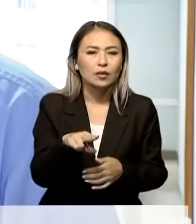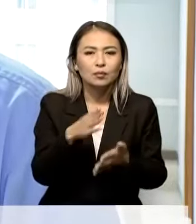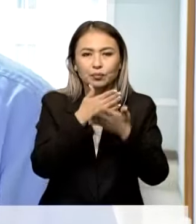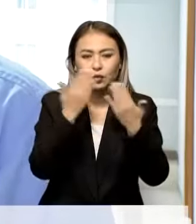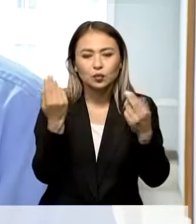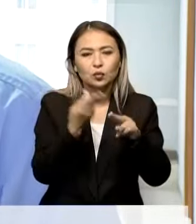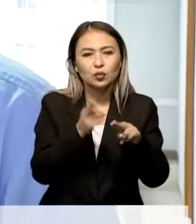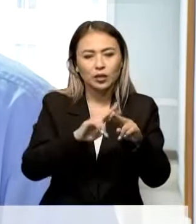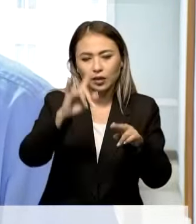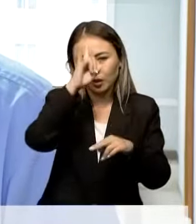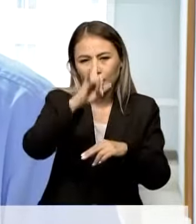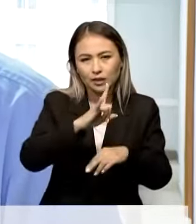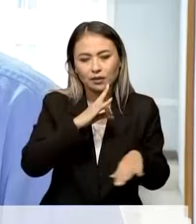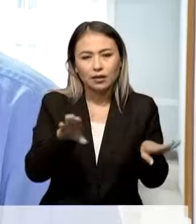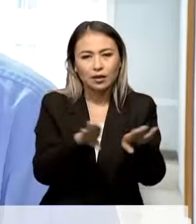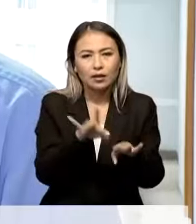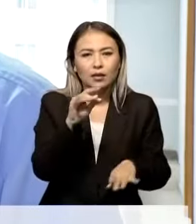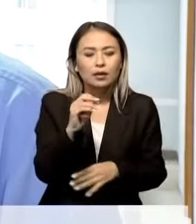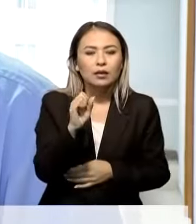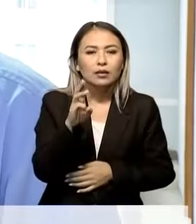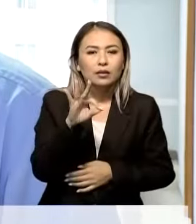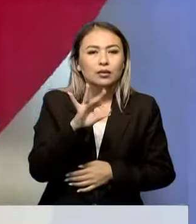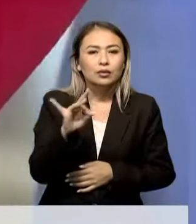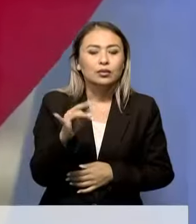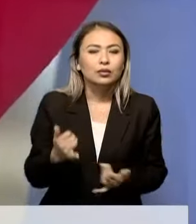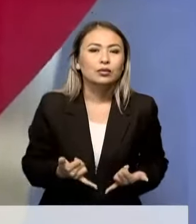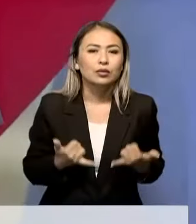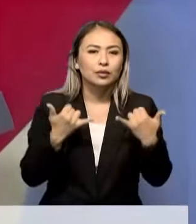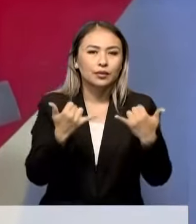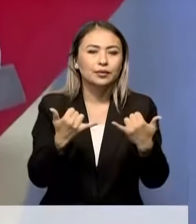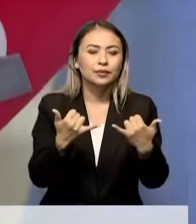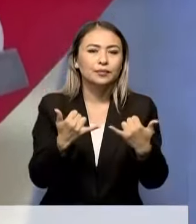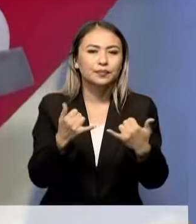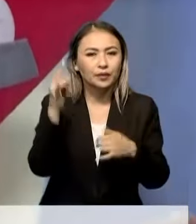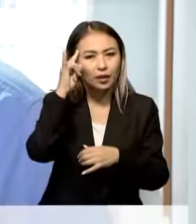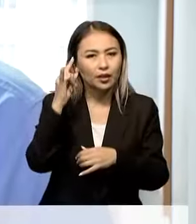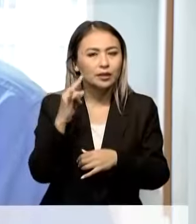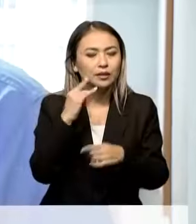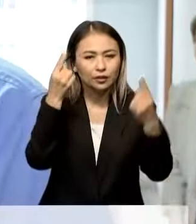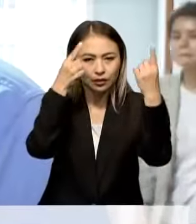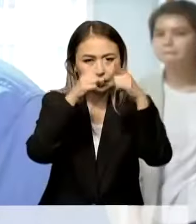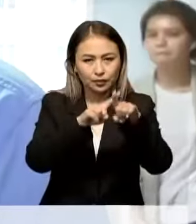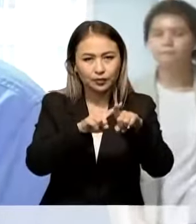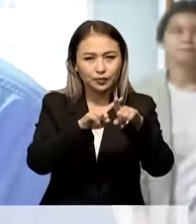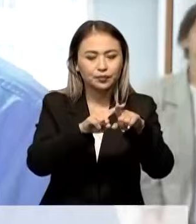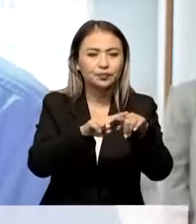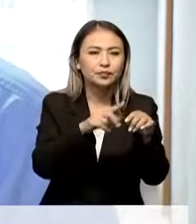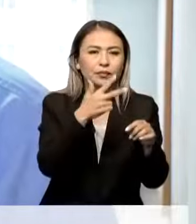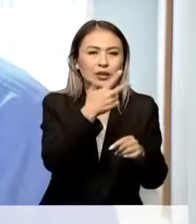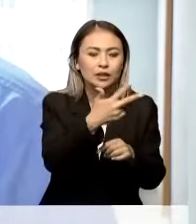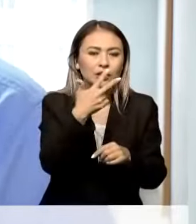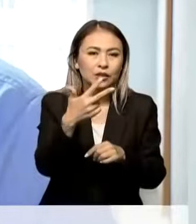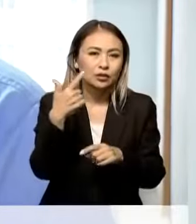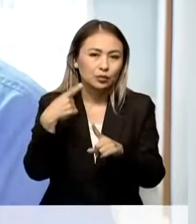Сол себепті Қазақстанға осы реакторды ұсынып отырмыз. Қазақстанға қаралып жатқан реакторлық технологиялар, ол 3 плюс